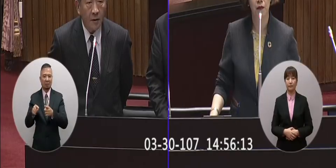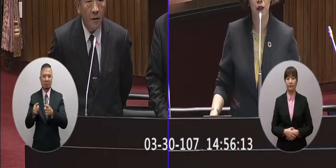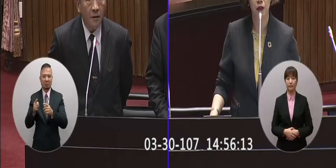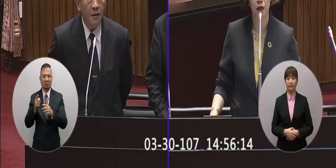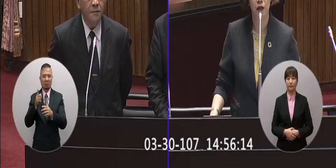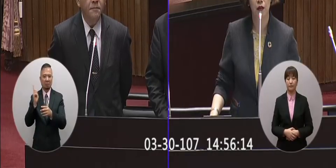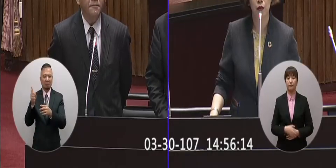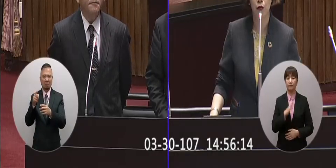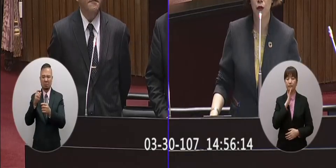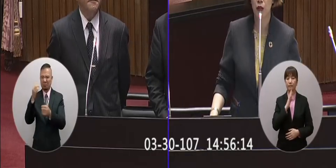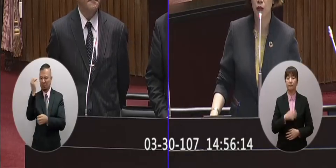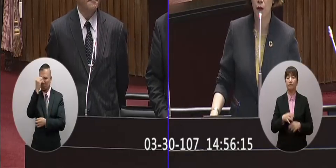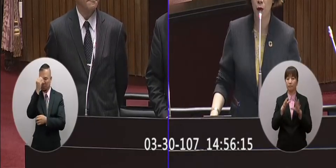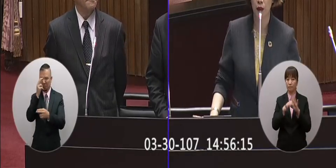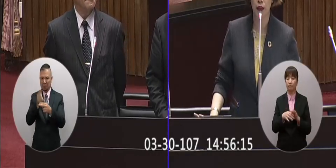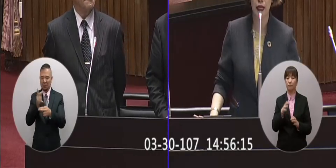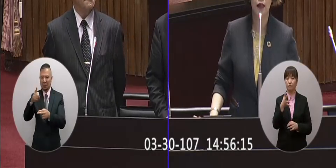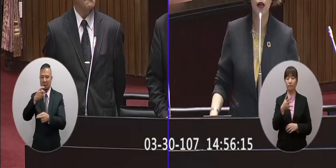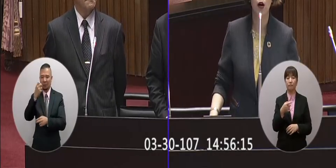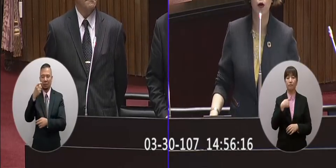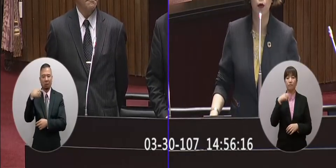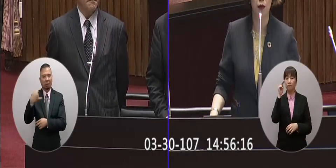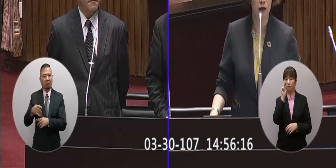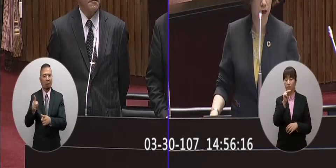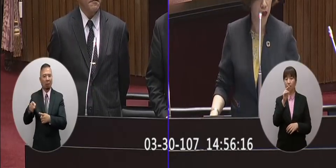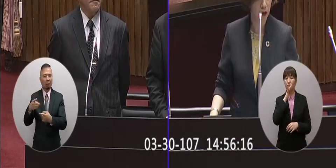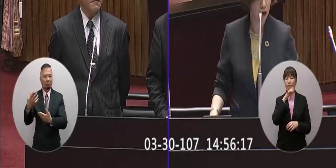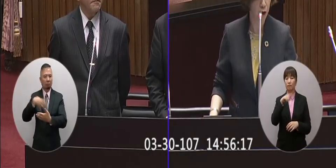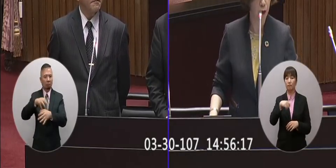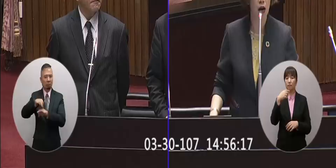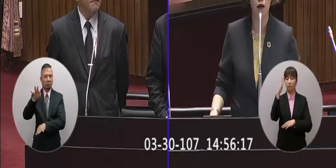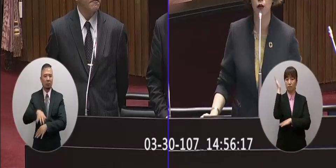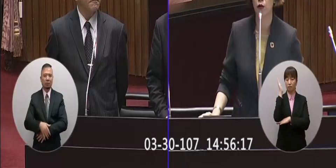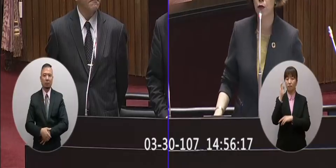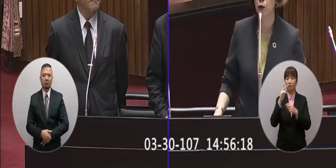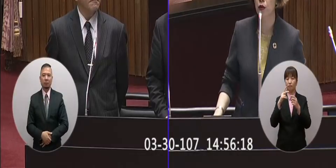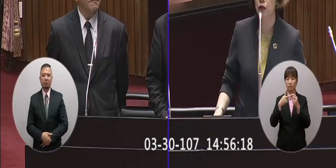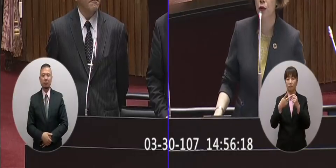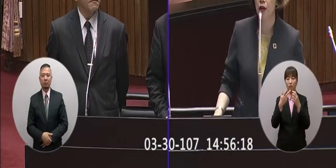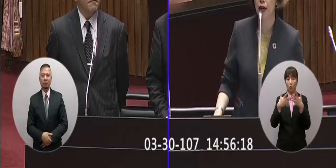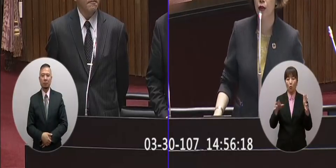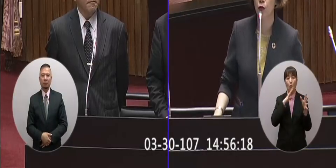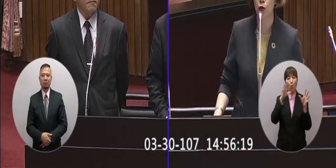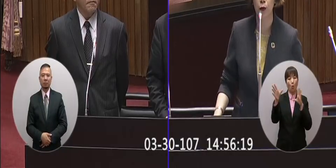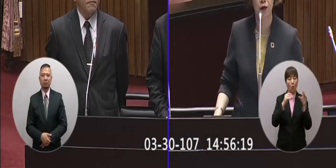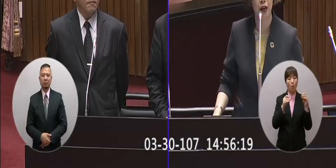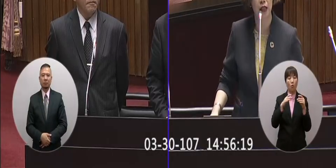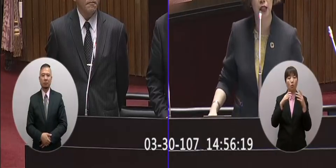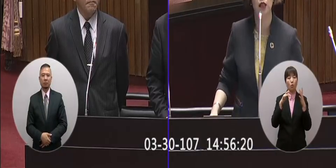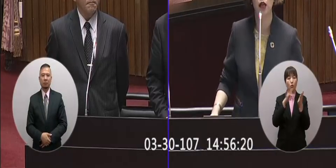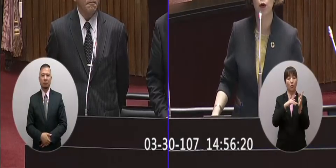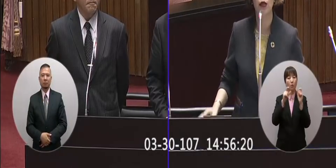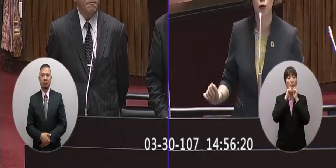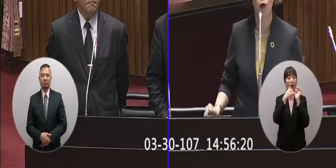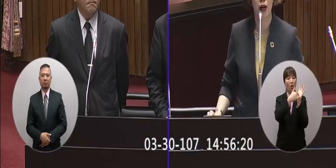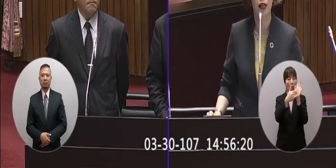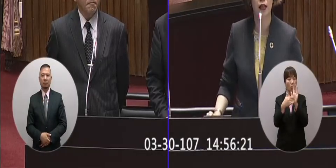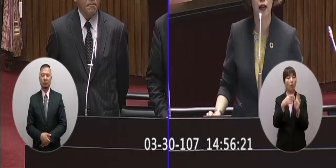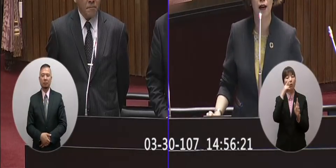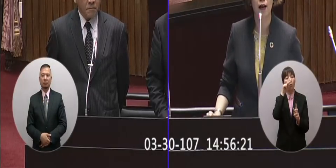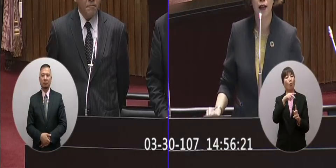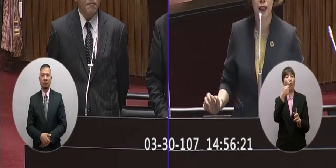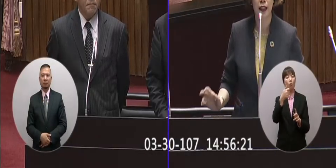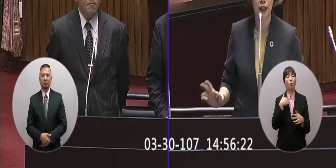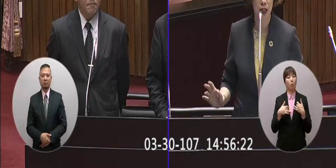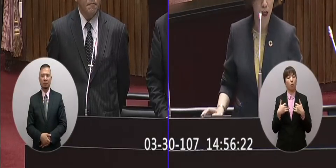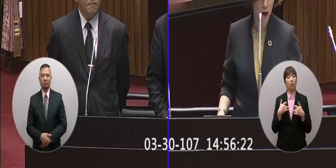禁止的。 是，所以为什么我看到我们这个政府要有这么多的资源来做毒品防治，我是很欢喜